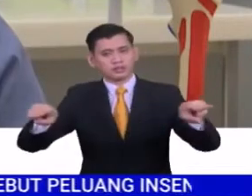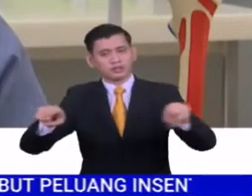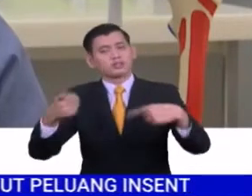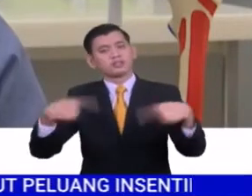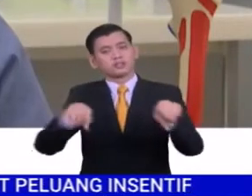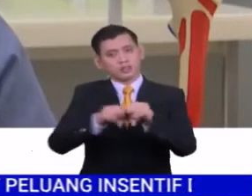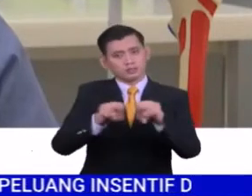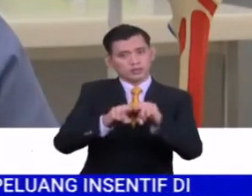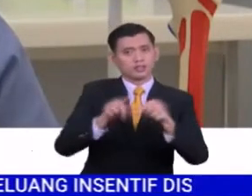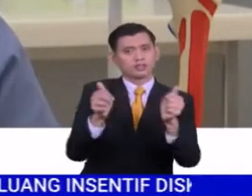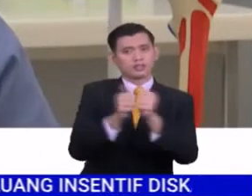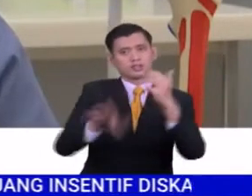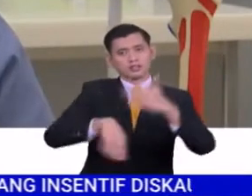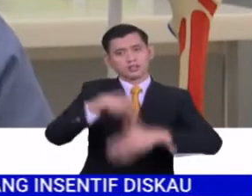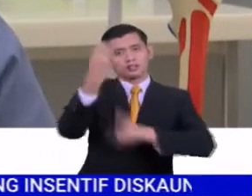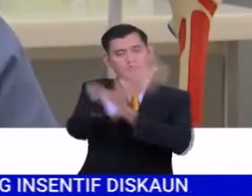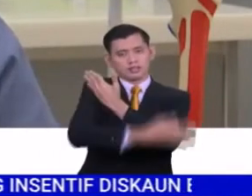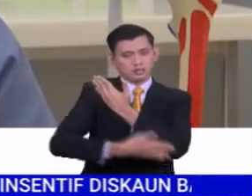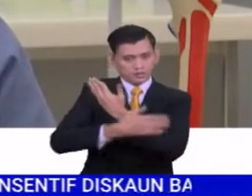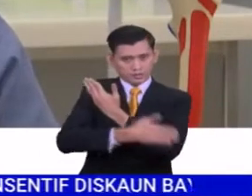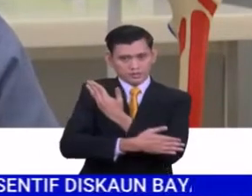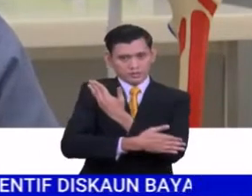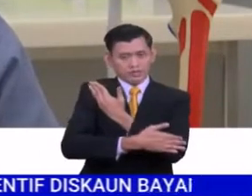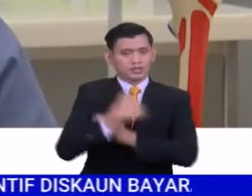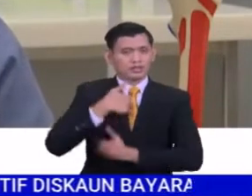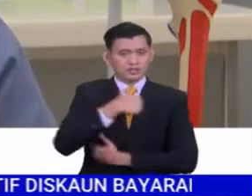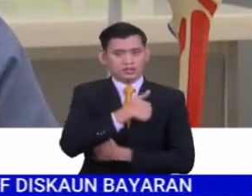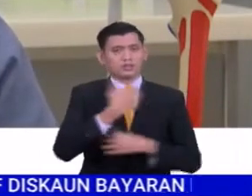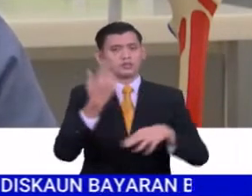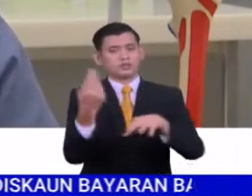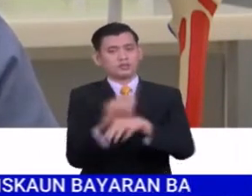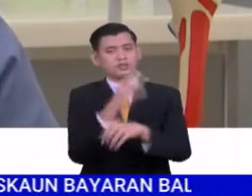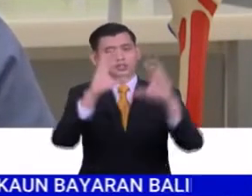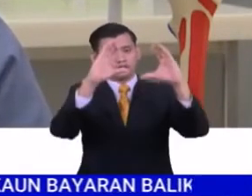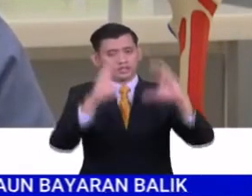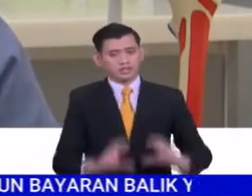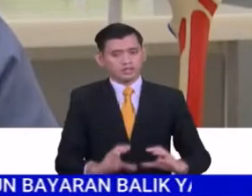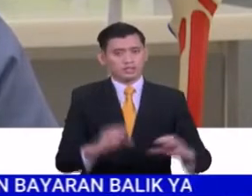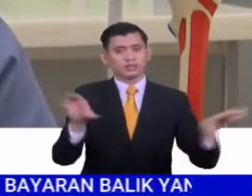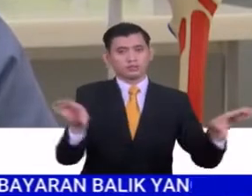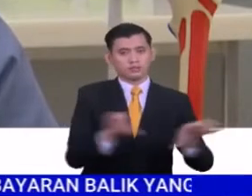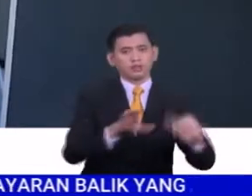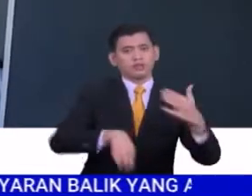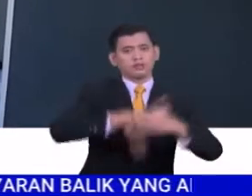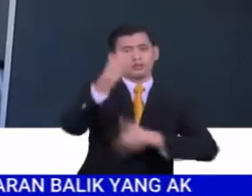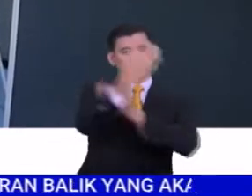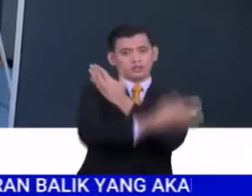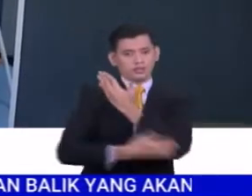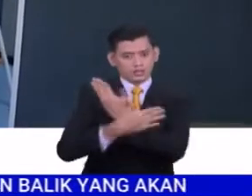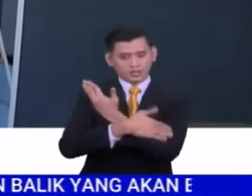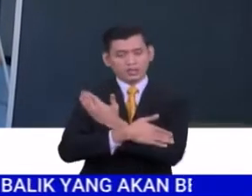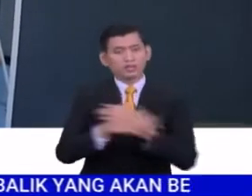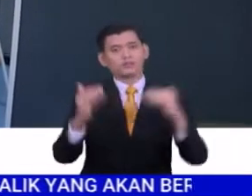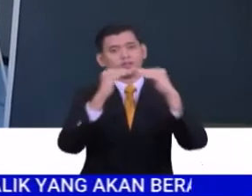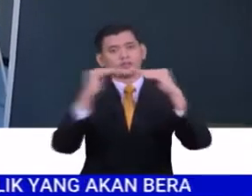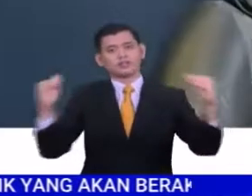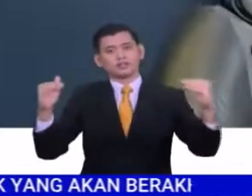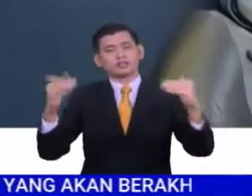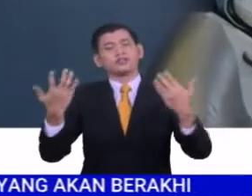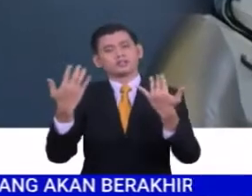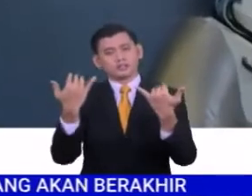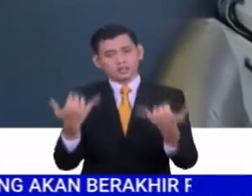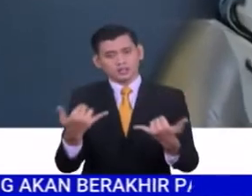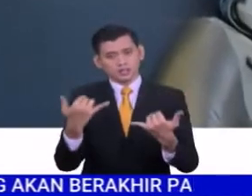luar, malah kita mengambil the best practice from out there to apply to our own athletes. Beralih ke fasa endemik,